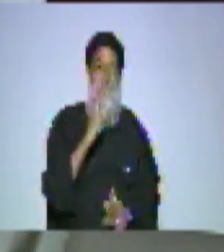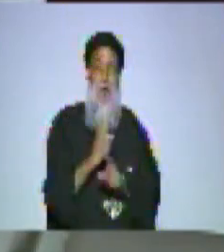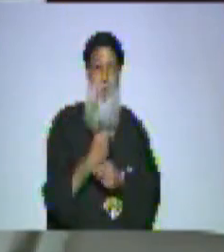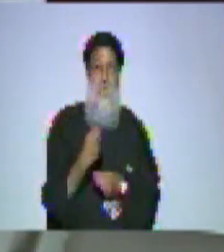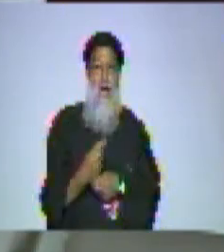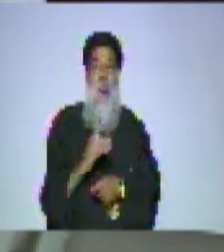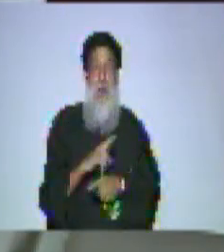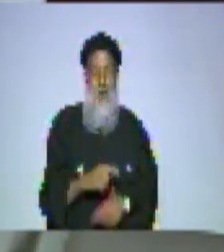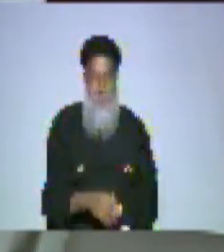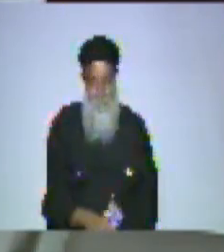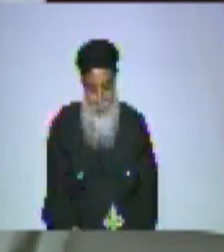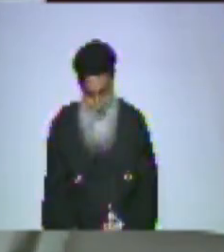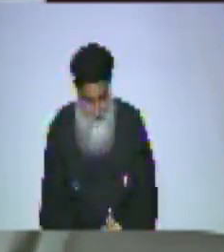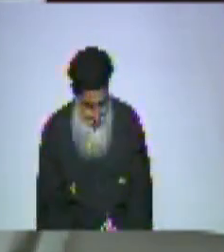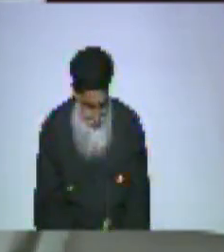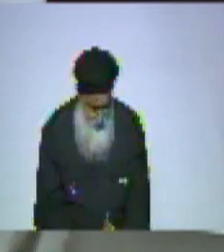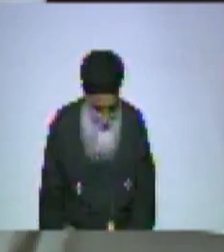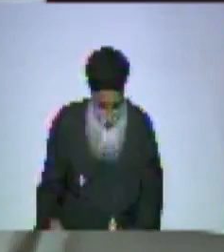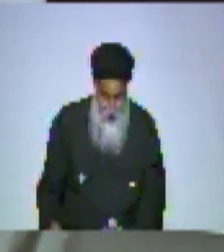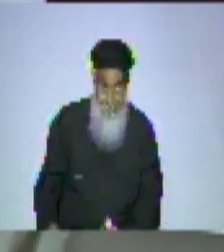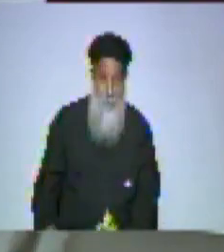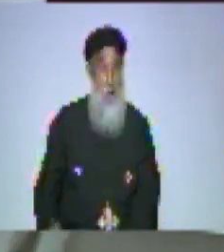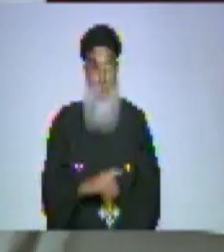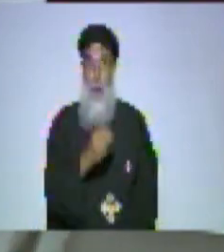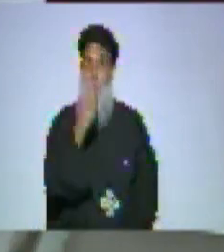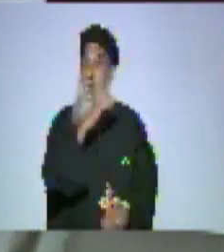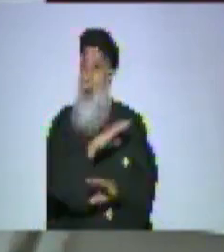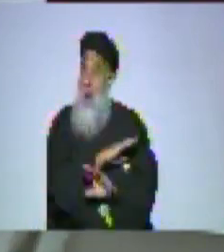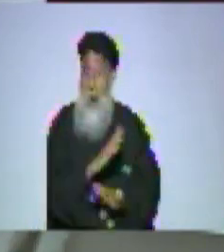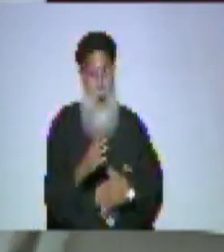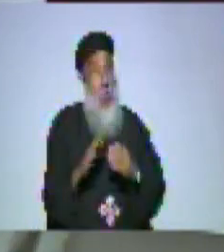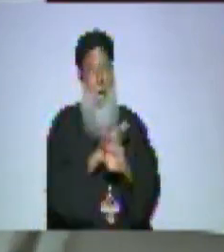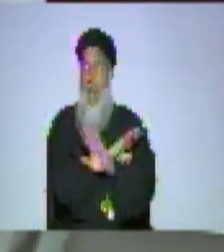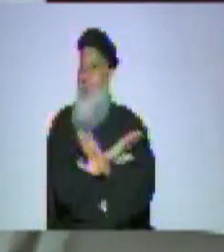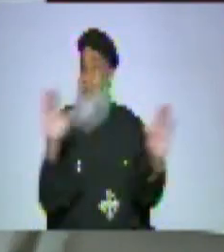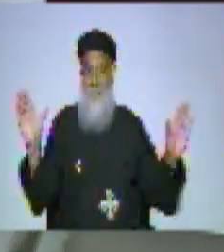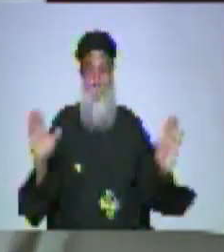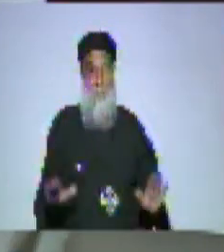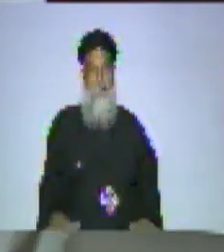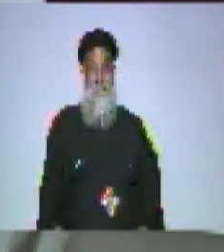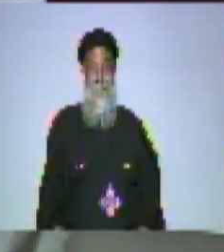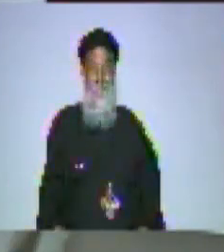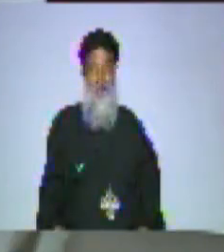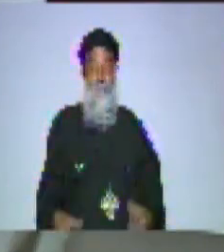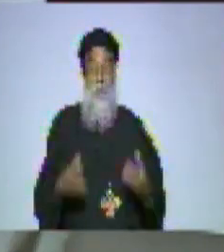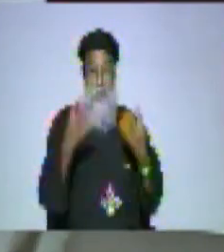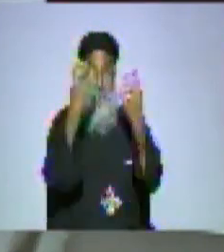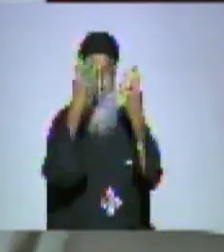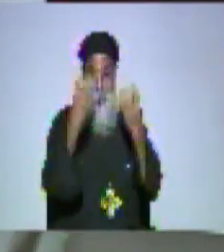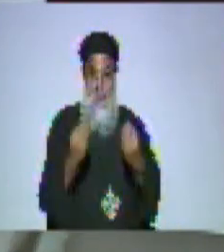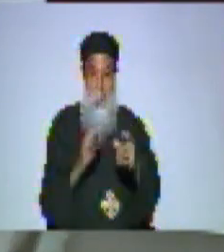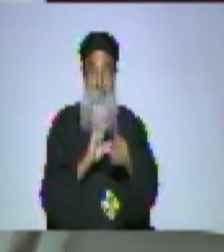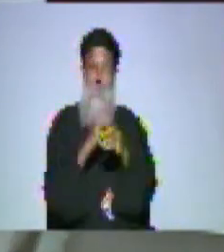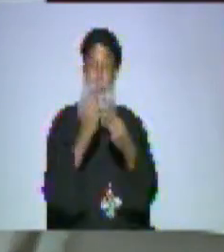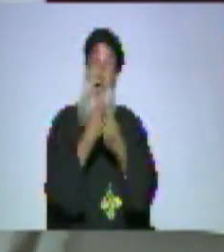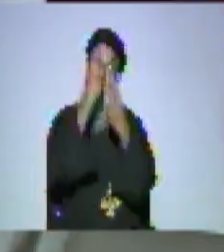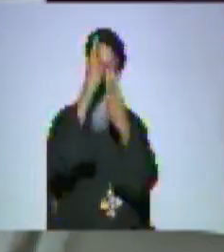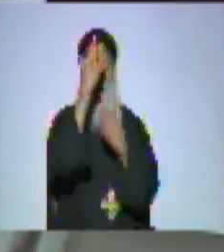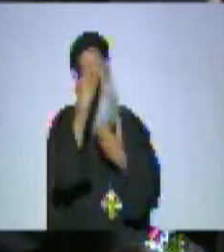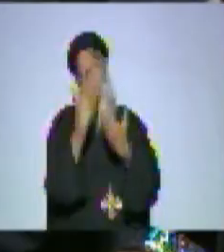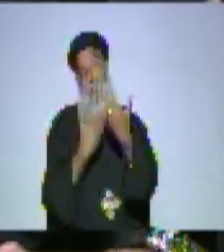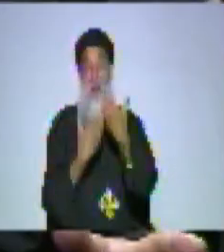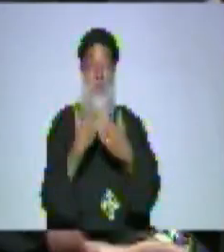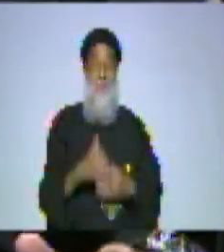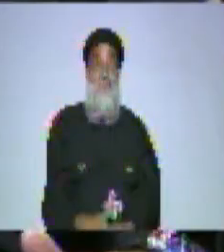بقى كروح لا بتنام ولا بتاكل ولا بتشرب يبقى بقى وجود دائم يعني